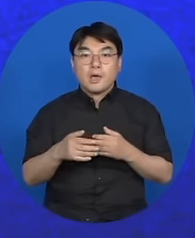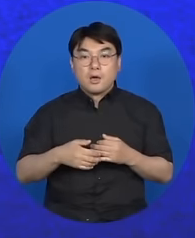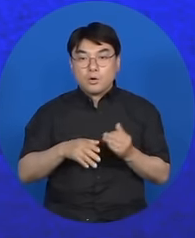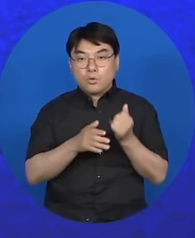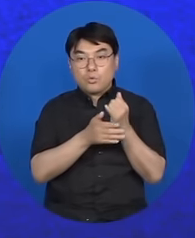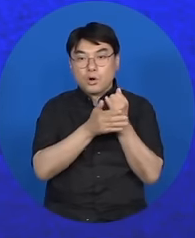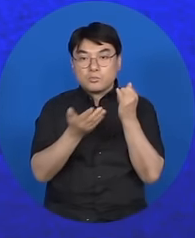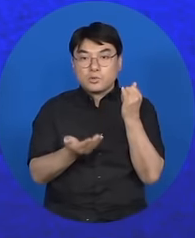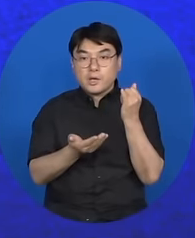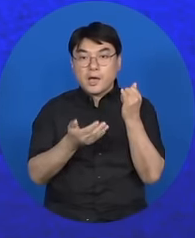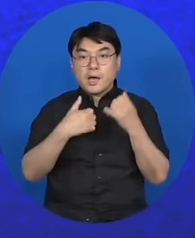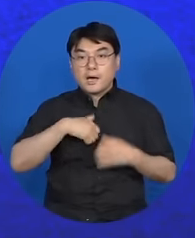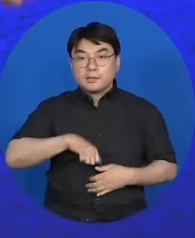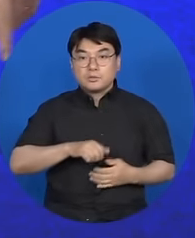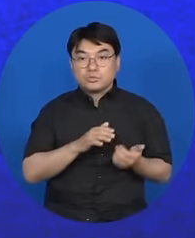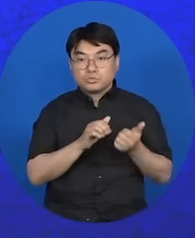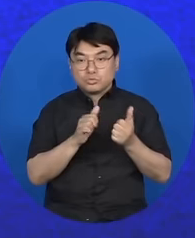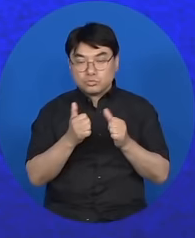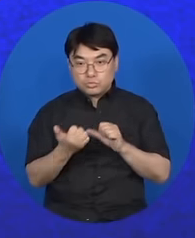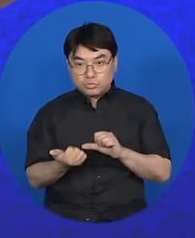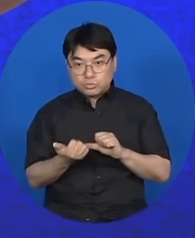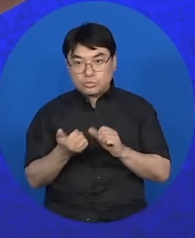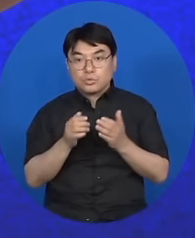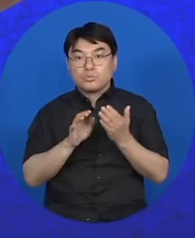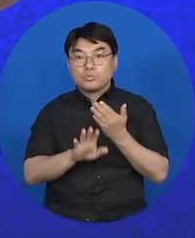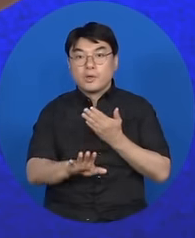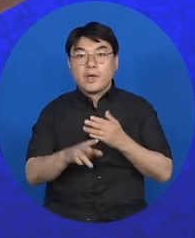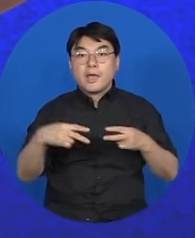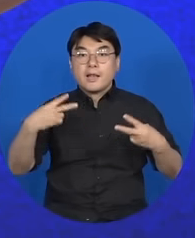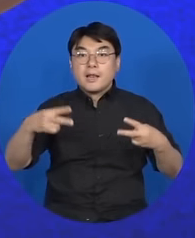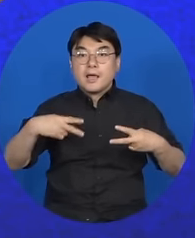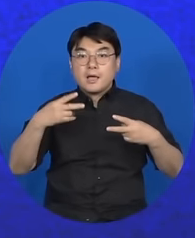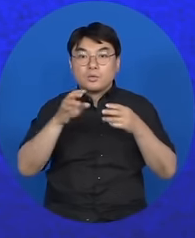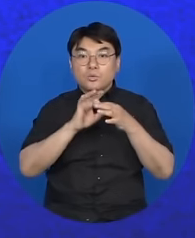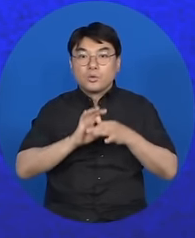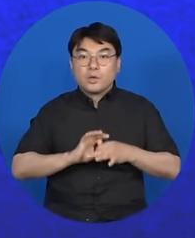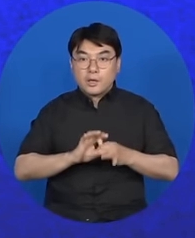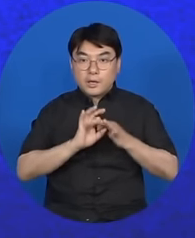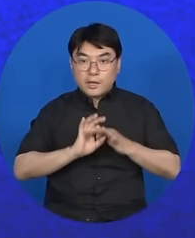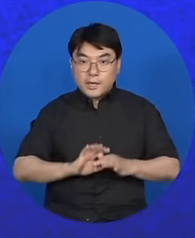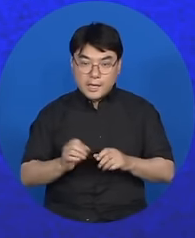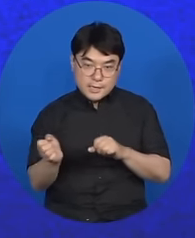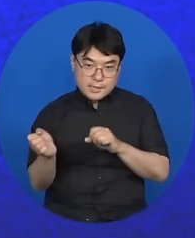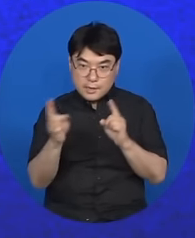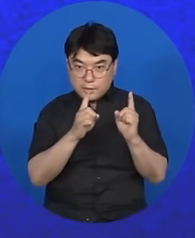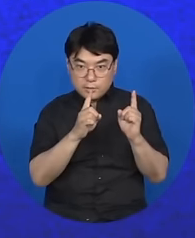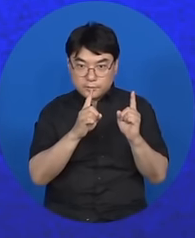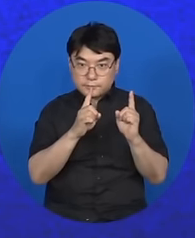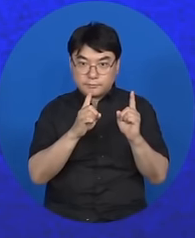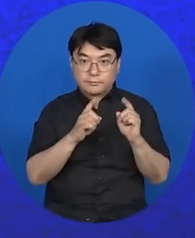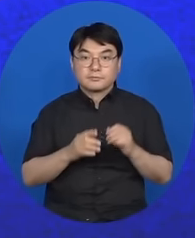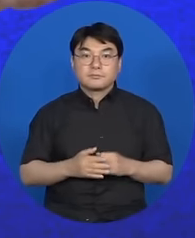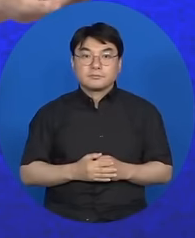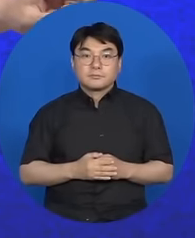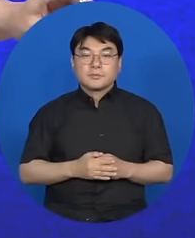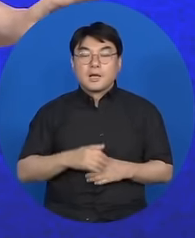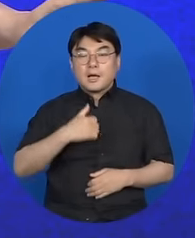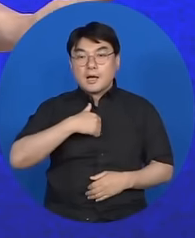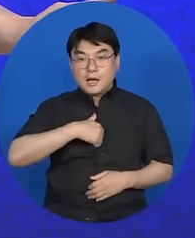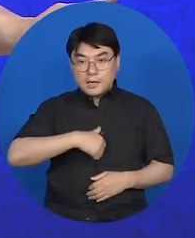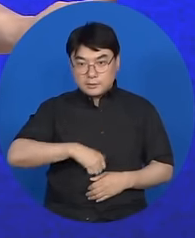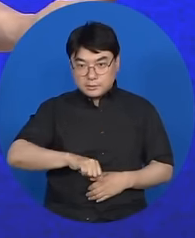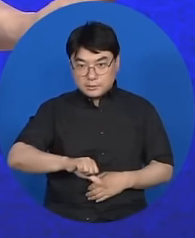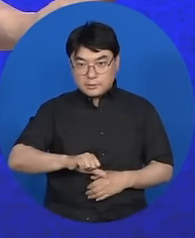근데 엘리야를 통해서 살아나게 하죠. 무슨 사건이에요? 그 가정의 그 아들을